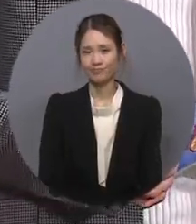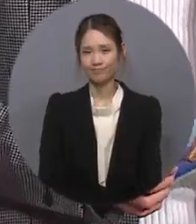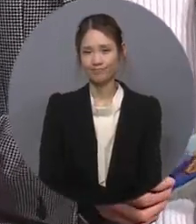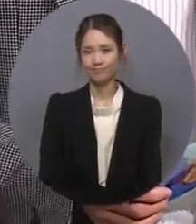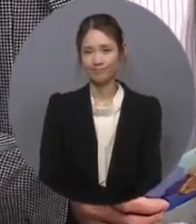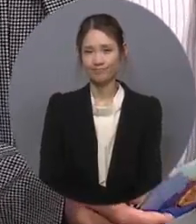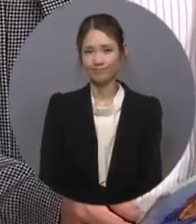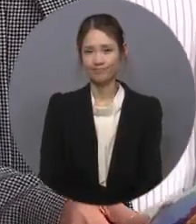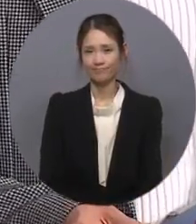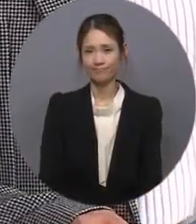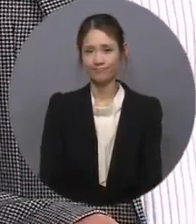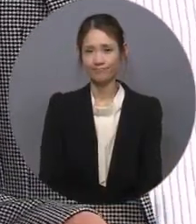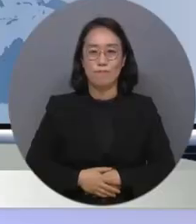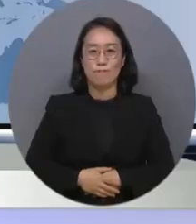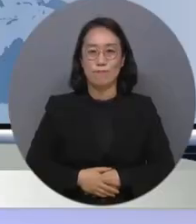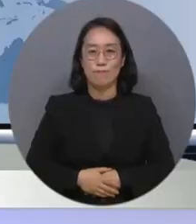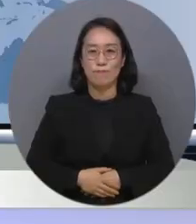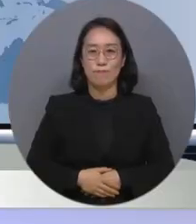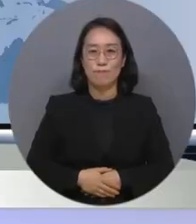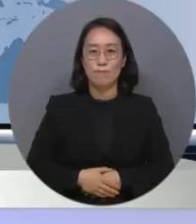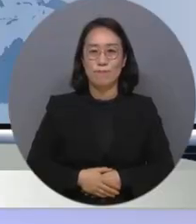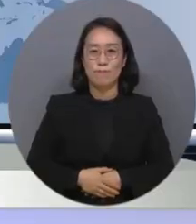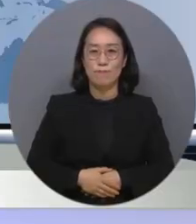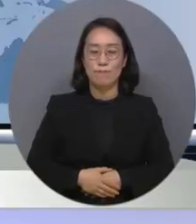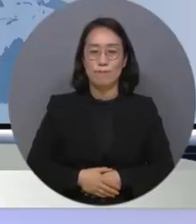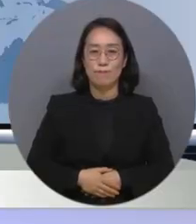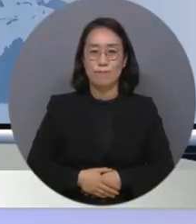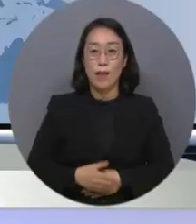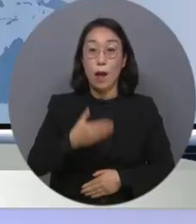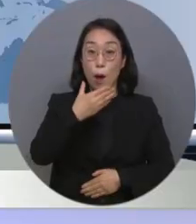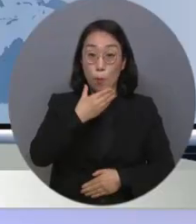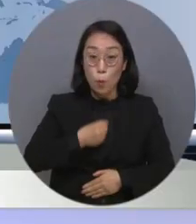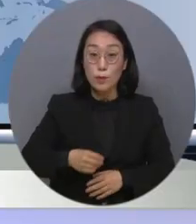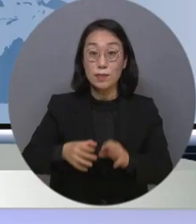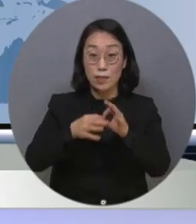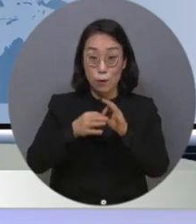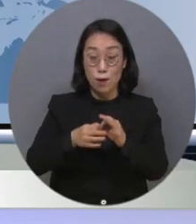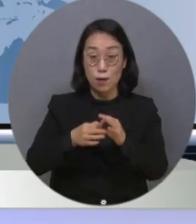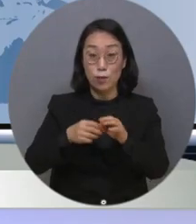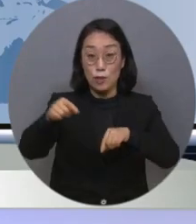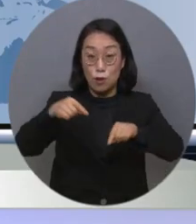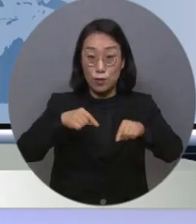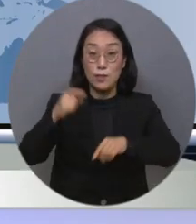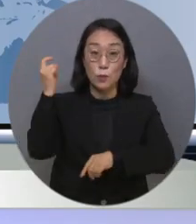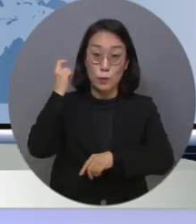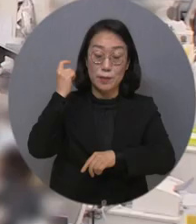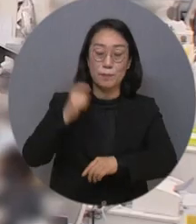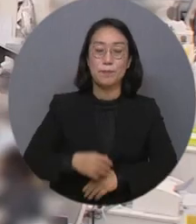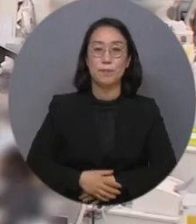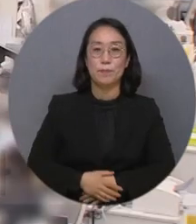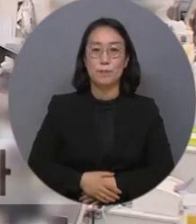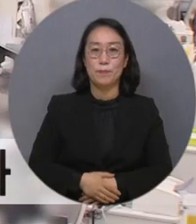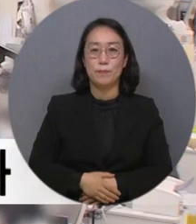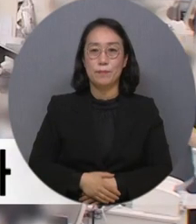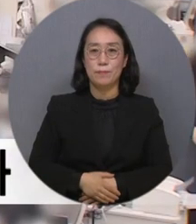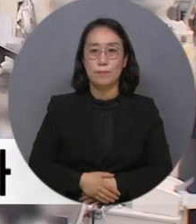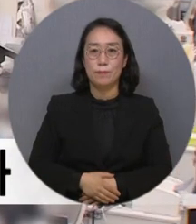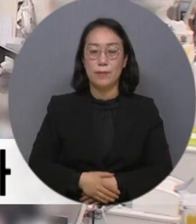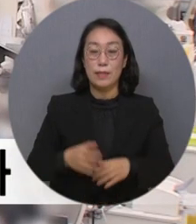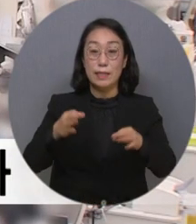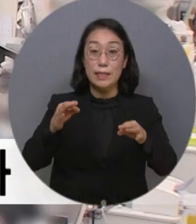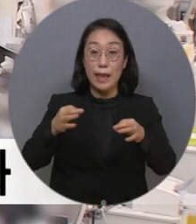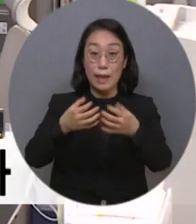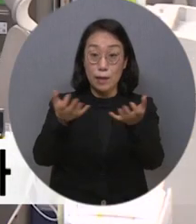뉴스 박순용입니다. 이어서 복지계 정책 소식 만나보겠습니다. 금융당국이